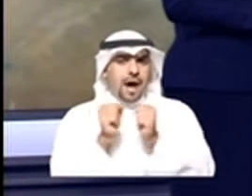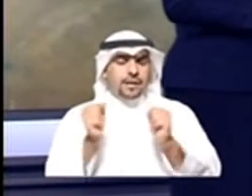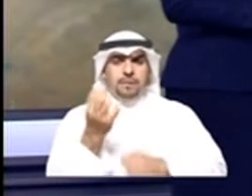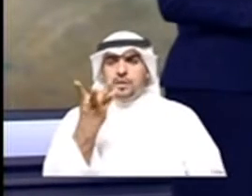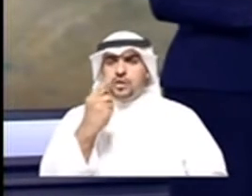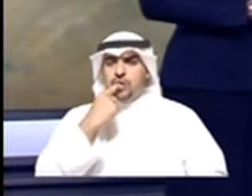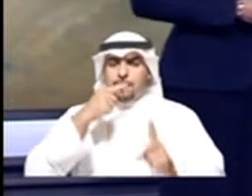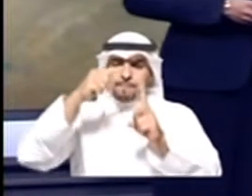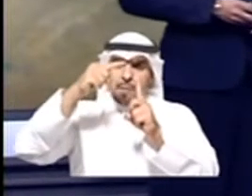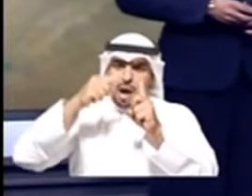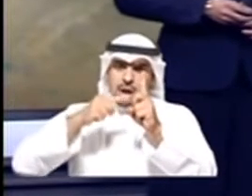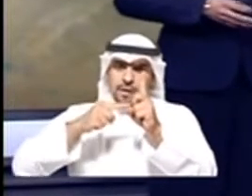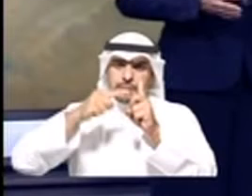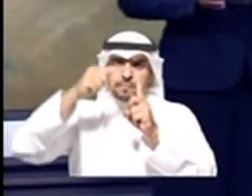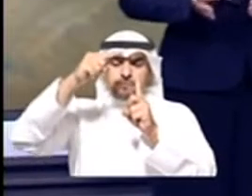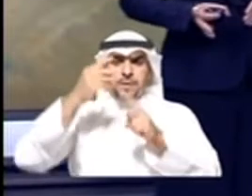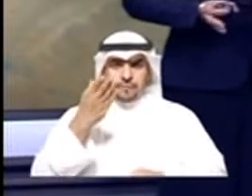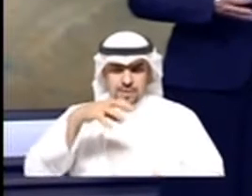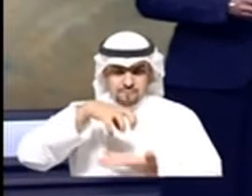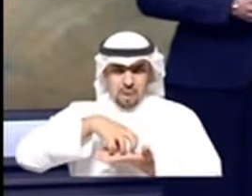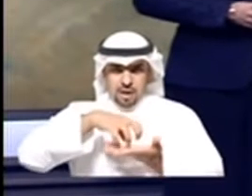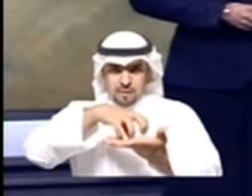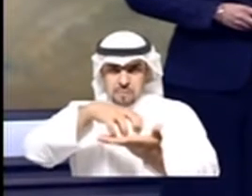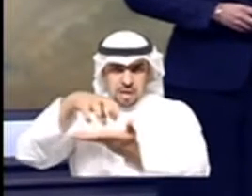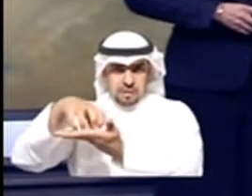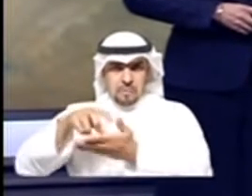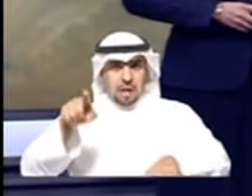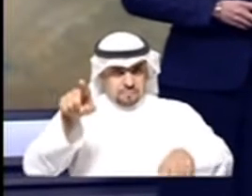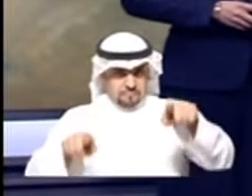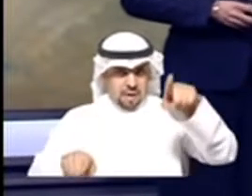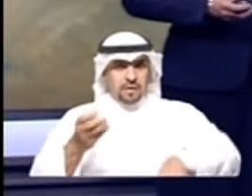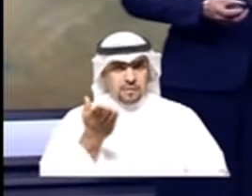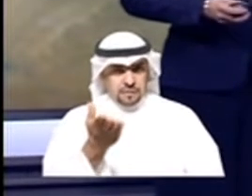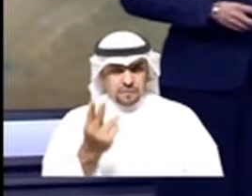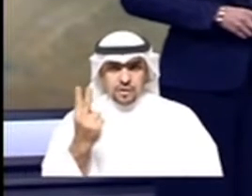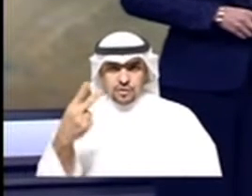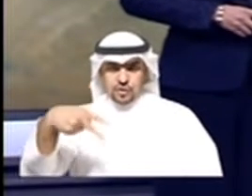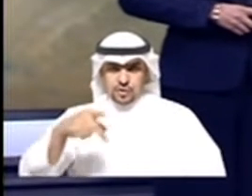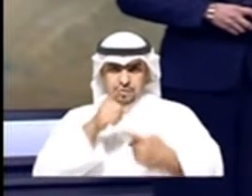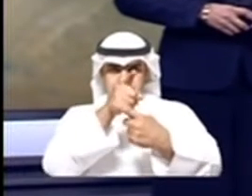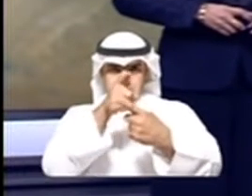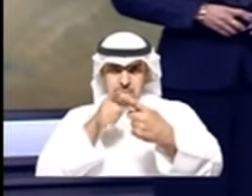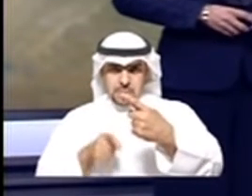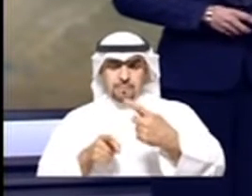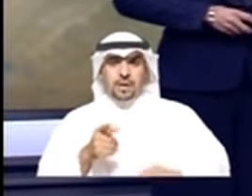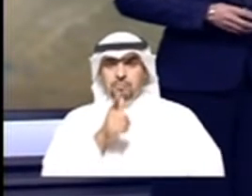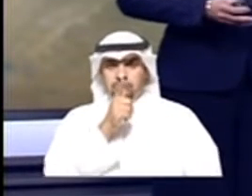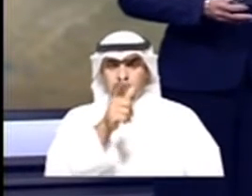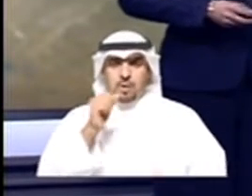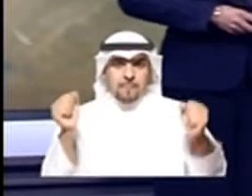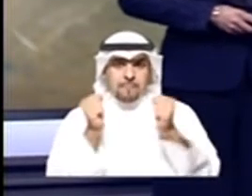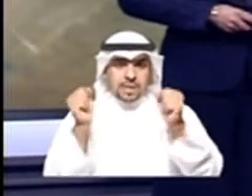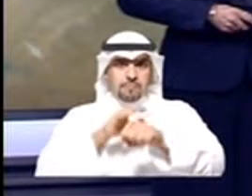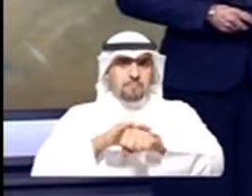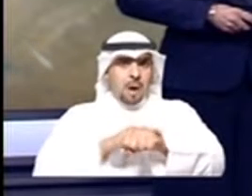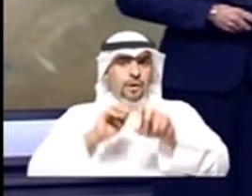درجات الحرارة الصغرى في بعض المناطق ما بين 18 إلى 20 درجة مئوية، لكن الإحساس بالبرودة راح يكون أكثر.